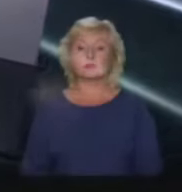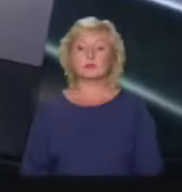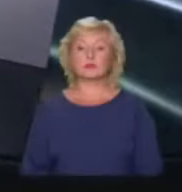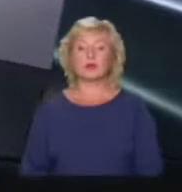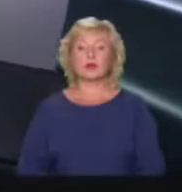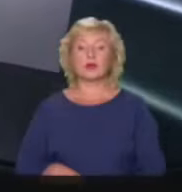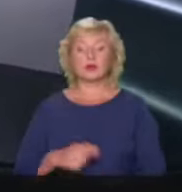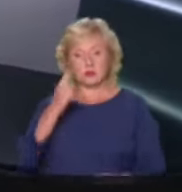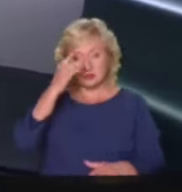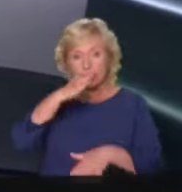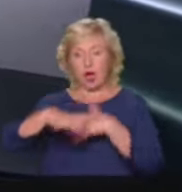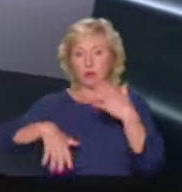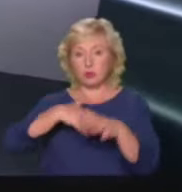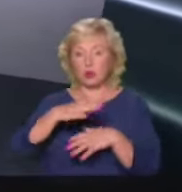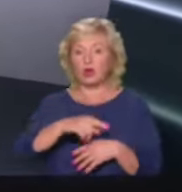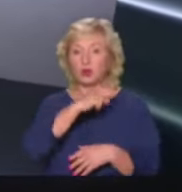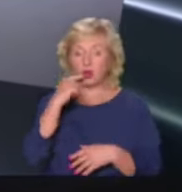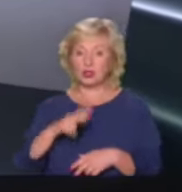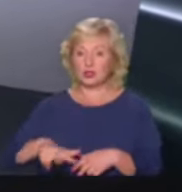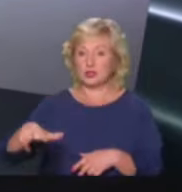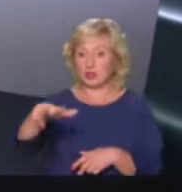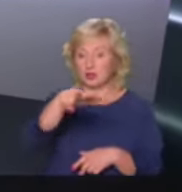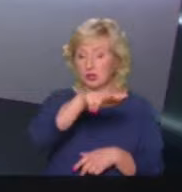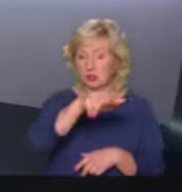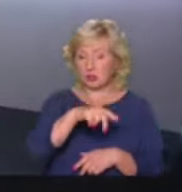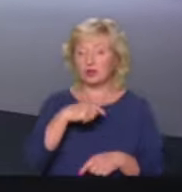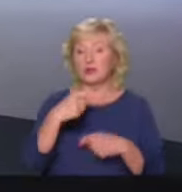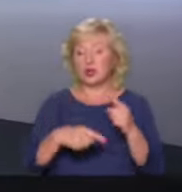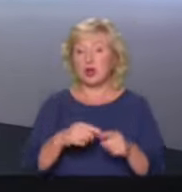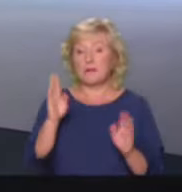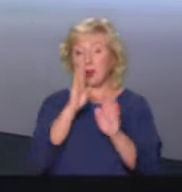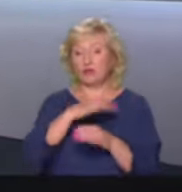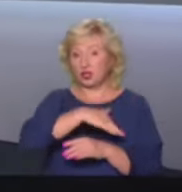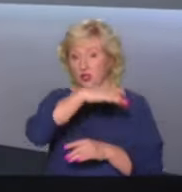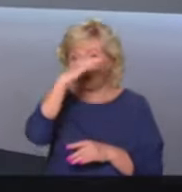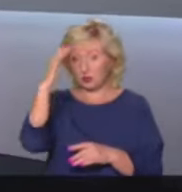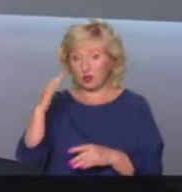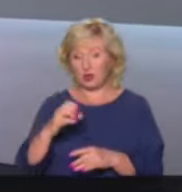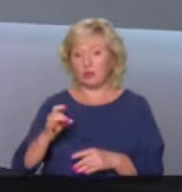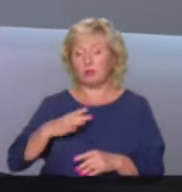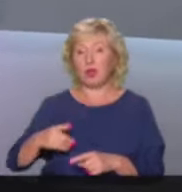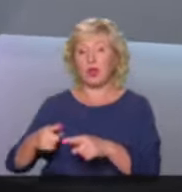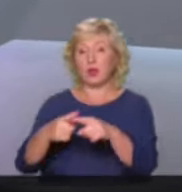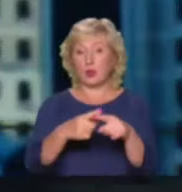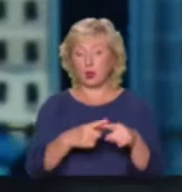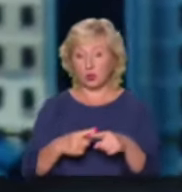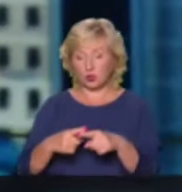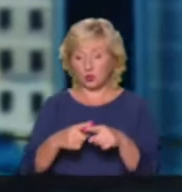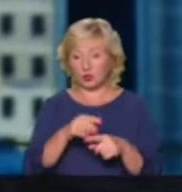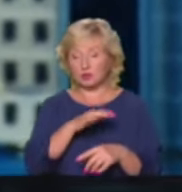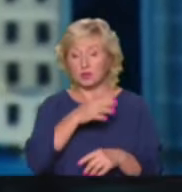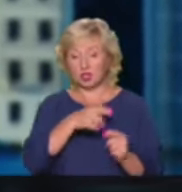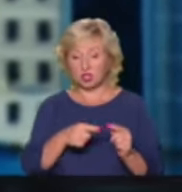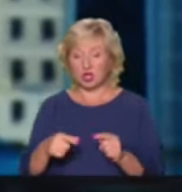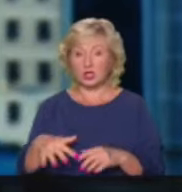Так от, заблукав російський дрон вчергове у повітряному просторі Білорусі. Під час масованої